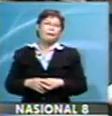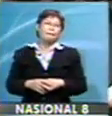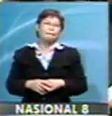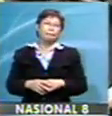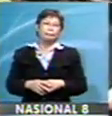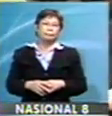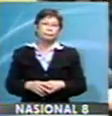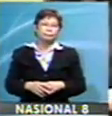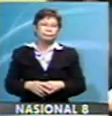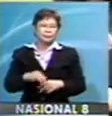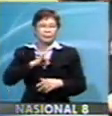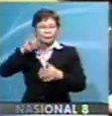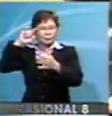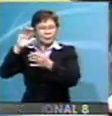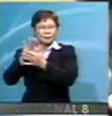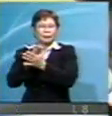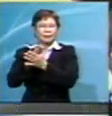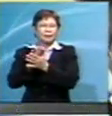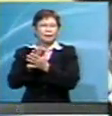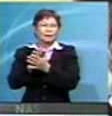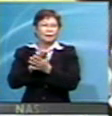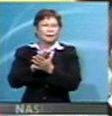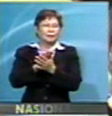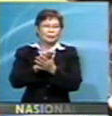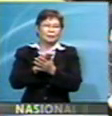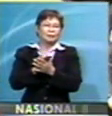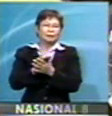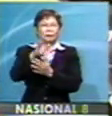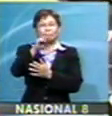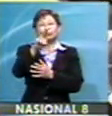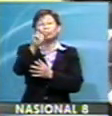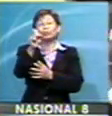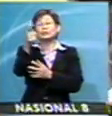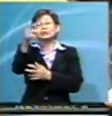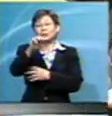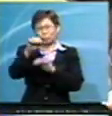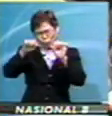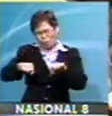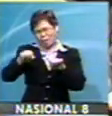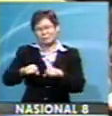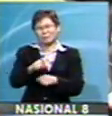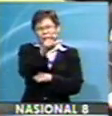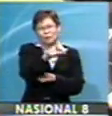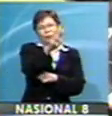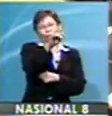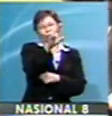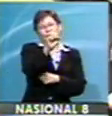dan saya percaya juga muslim pun boleh dan Muslim sebenarnya salah seorang apa